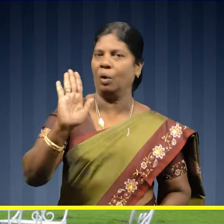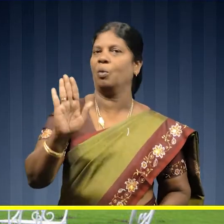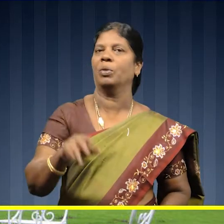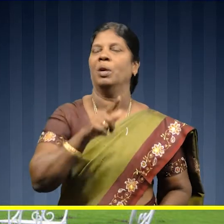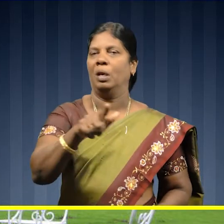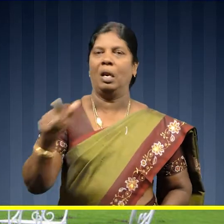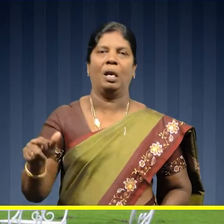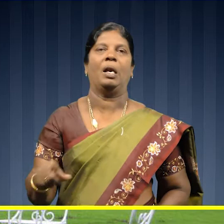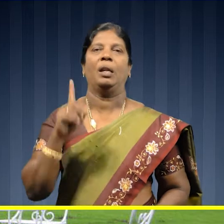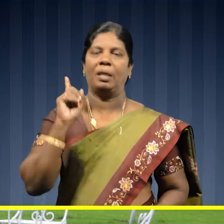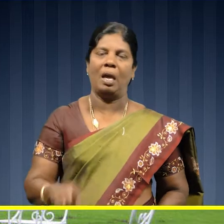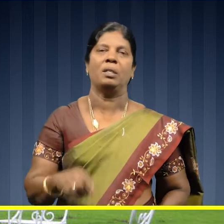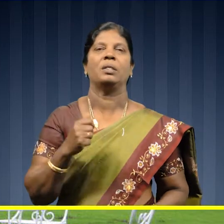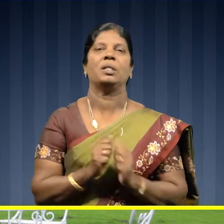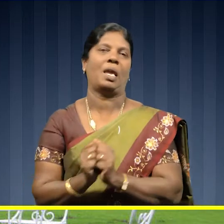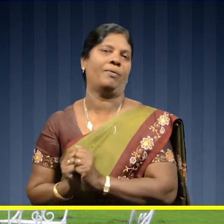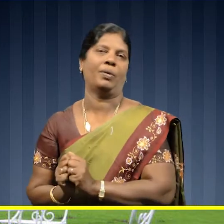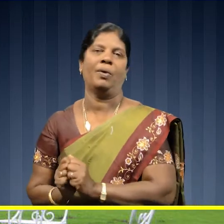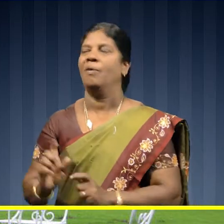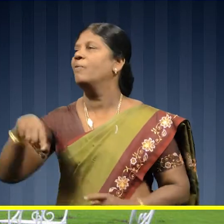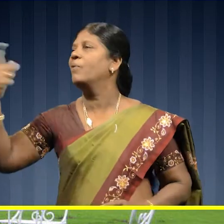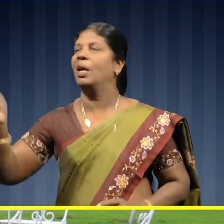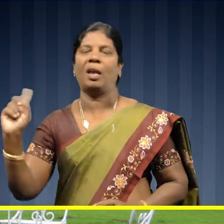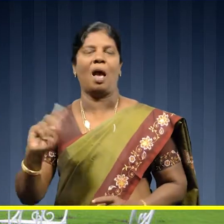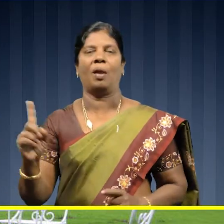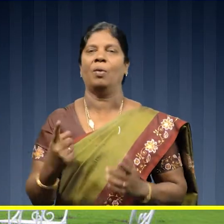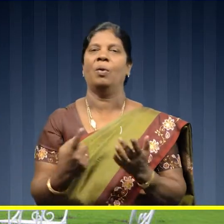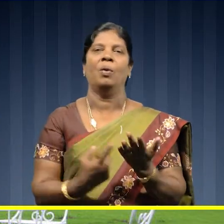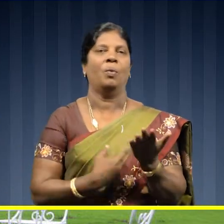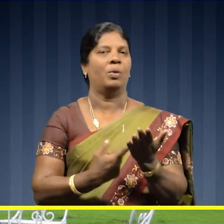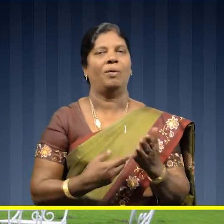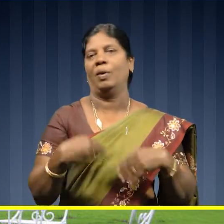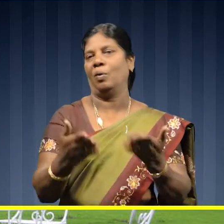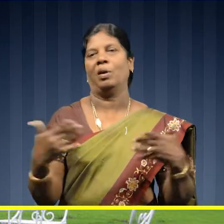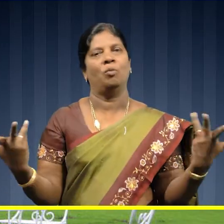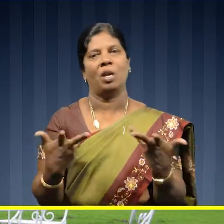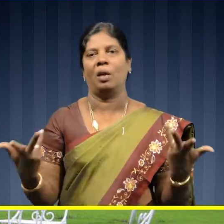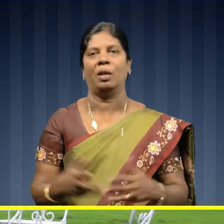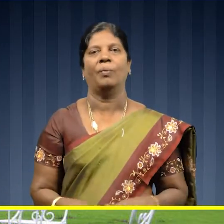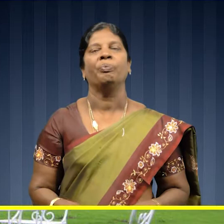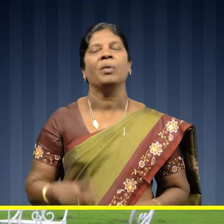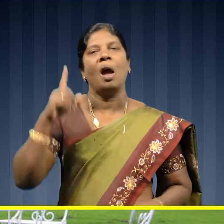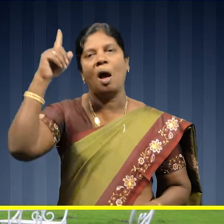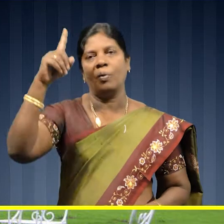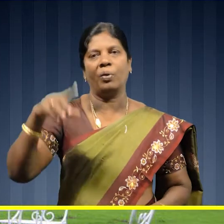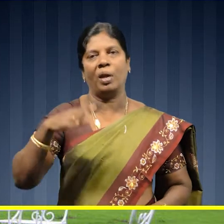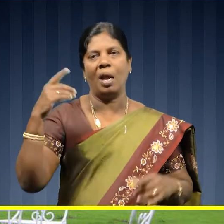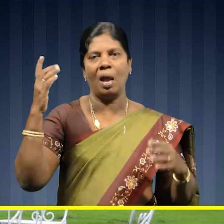நீங்கள் உயிரோடு இருக்கும்போதே அதை நீங்கள் தான் செய்ய வேண்டும். வேறொருவர் உங்களுக்கு அந்த புண்ணியத்தை செய்ய